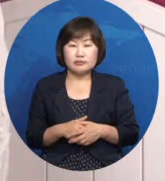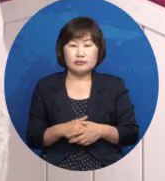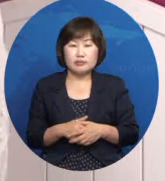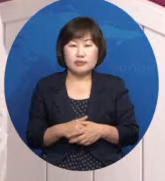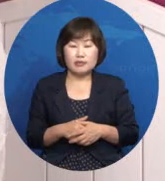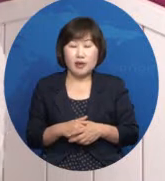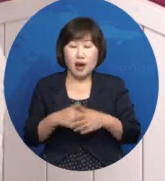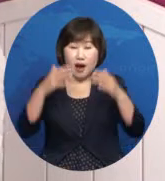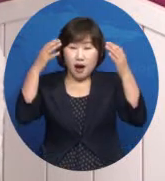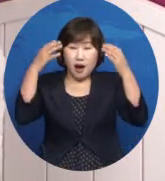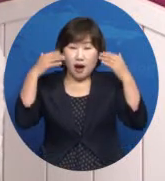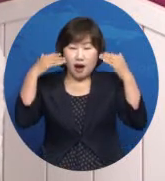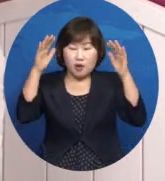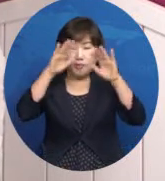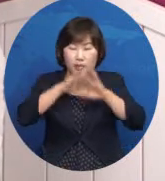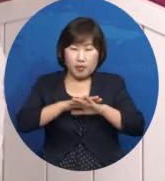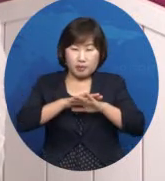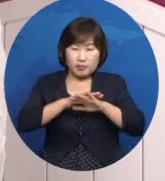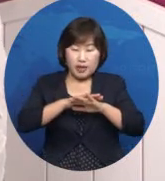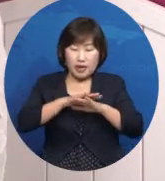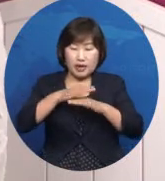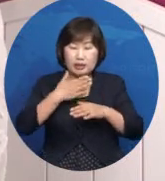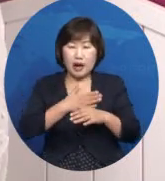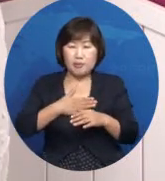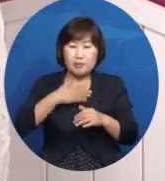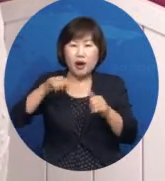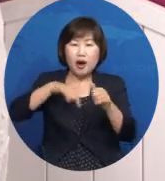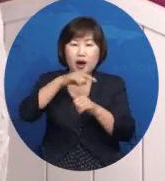이 한여름밤에 낭만하면 어떤